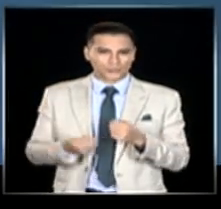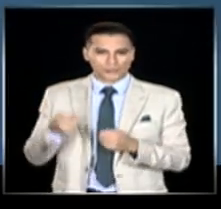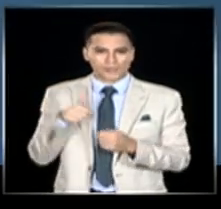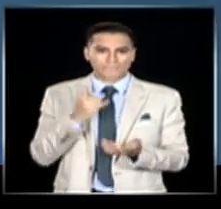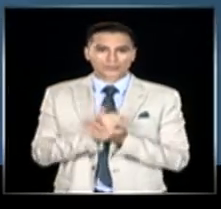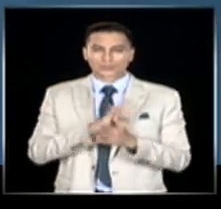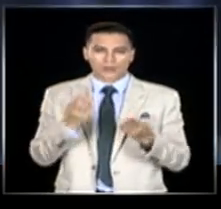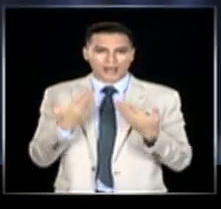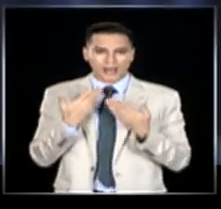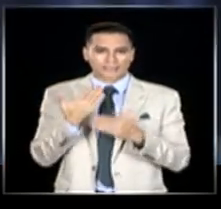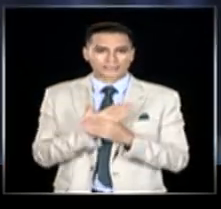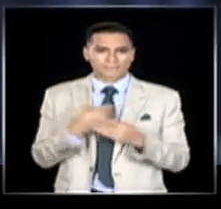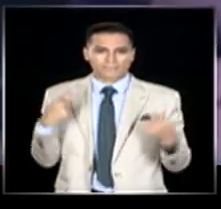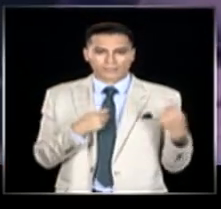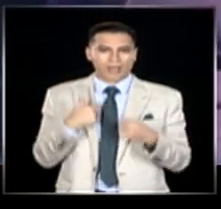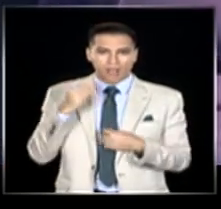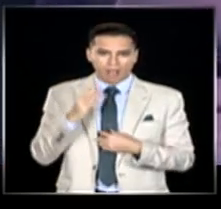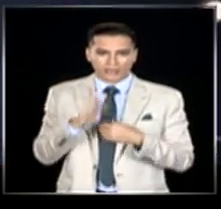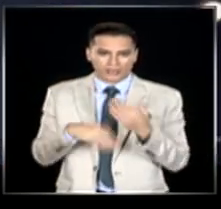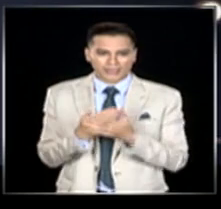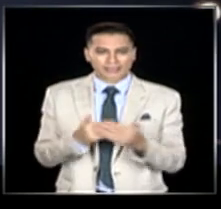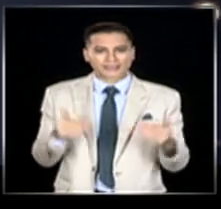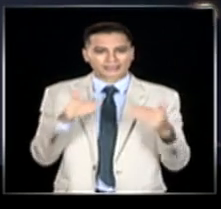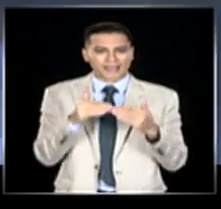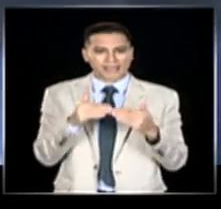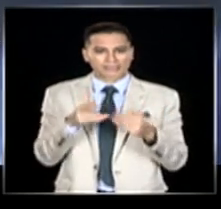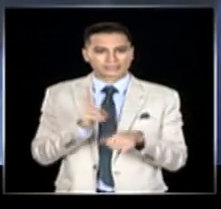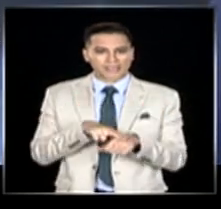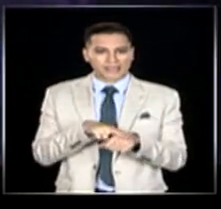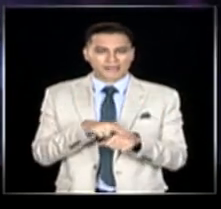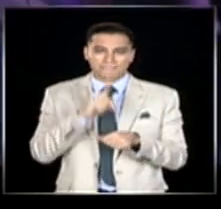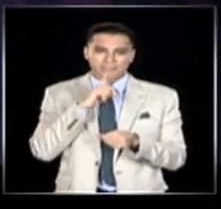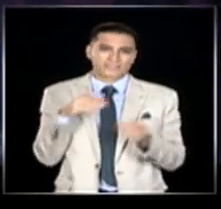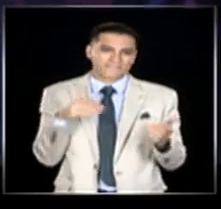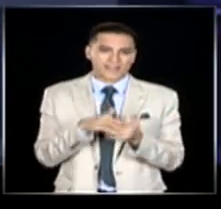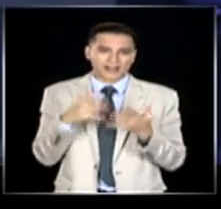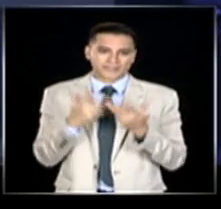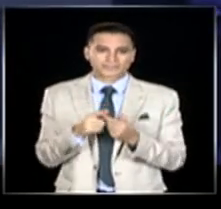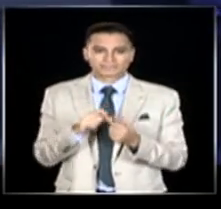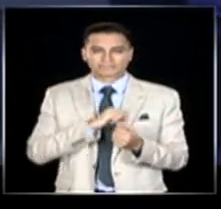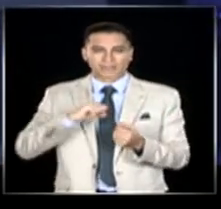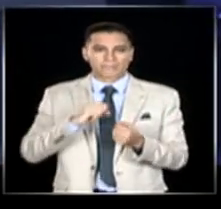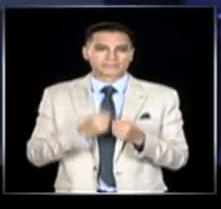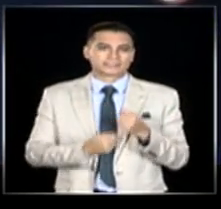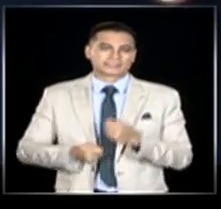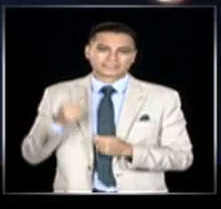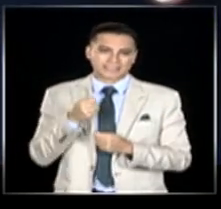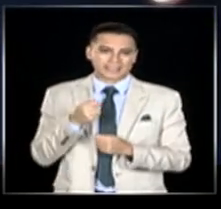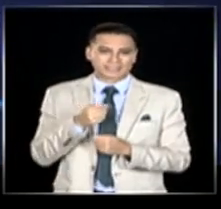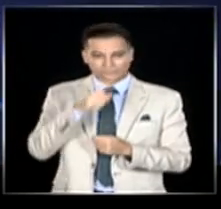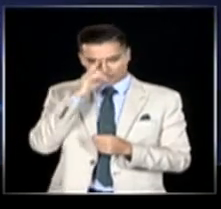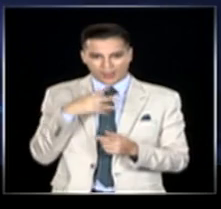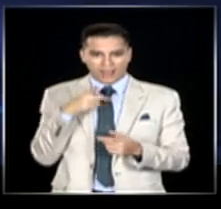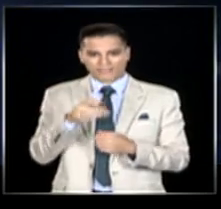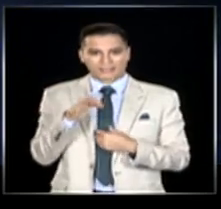المسؤولية كانت عليا لما نزلت في ضربات الجزاء ان انا اقدر ارجع الفريق بتاعي في المباراة تاني. انا فرحان ان انا جاوبت سؤال الهدف الذهبي، وان شاء الله نكمل